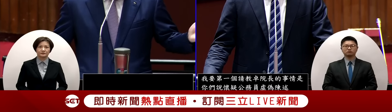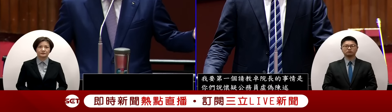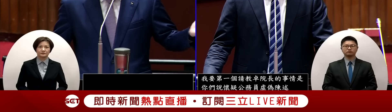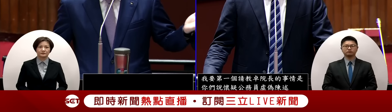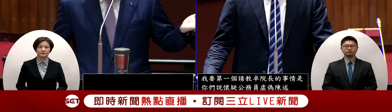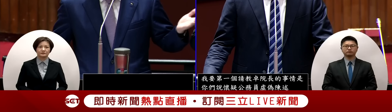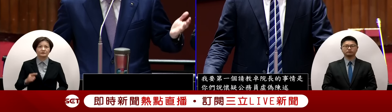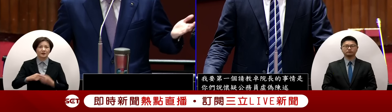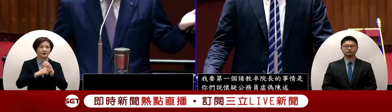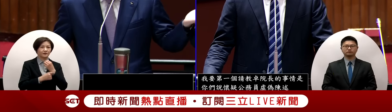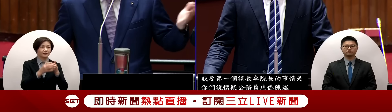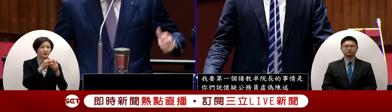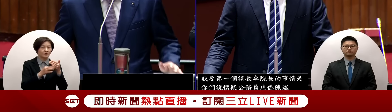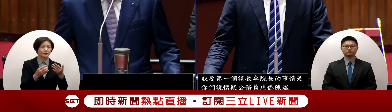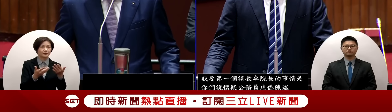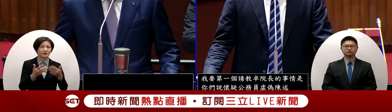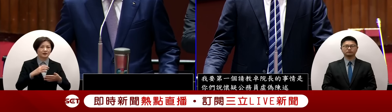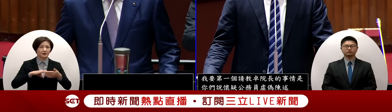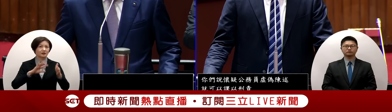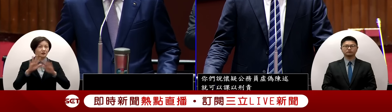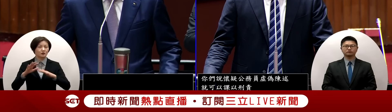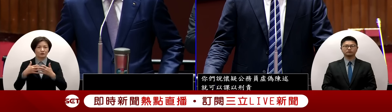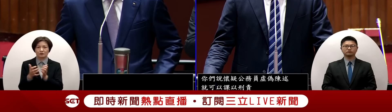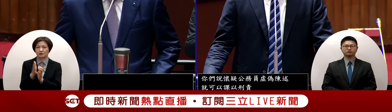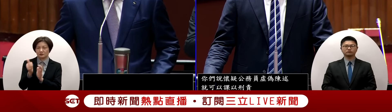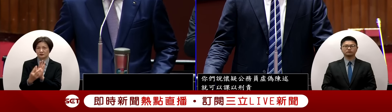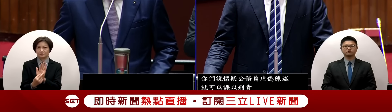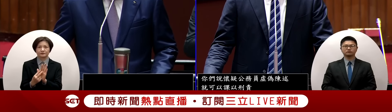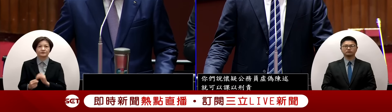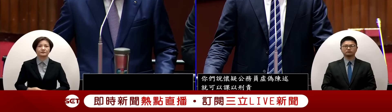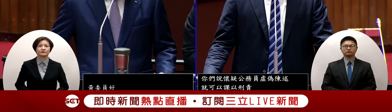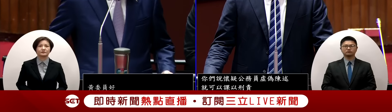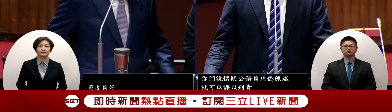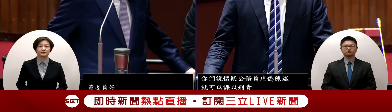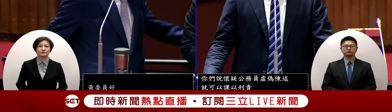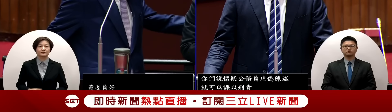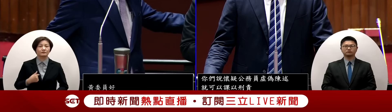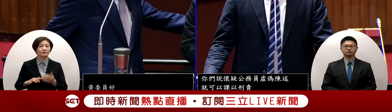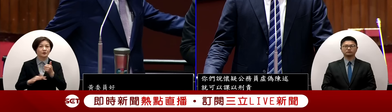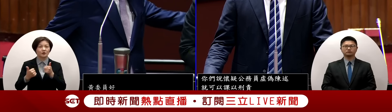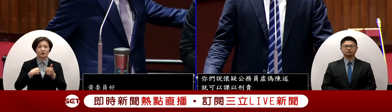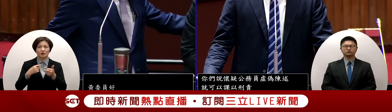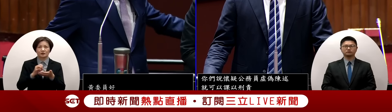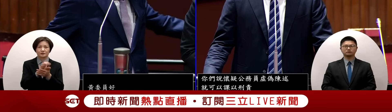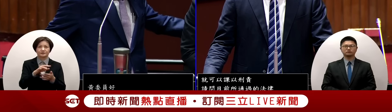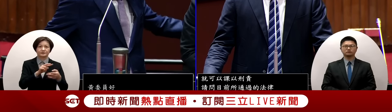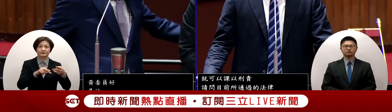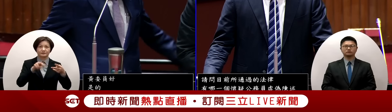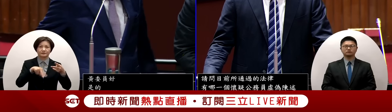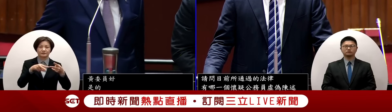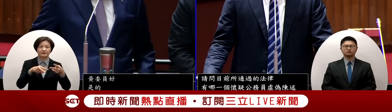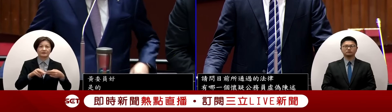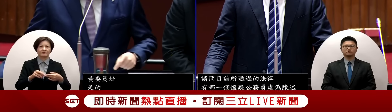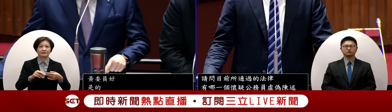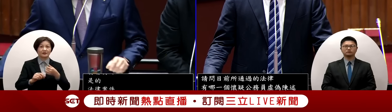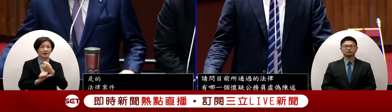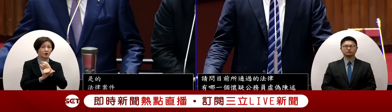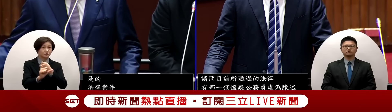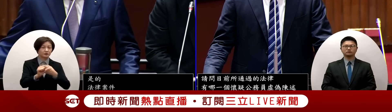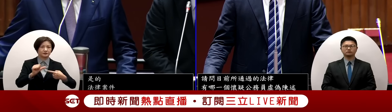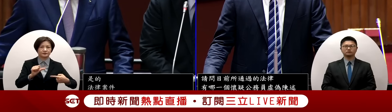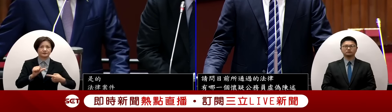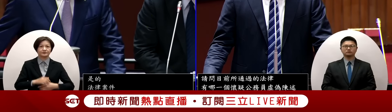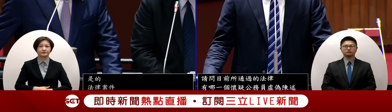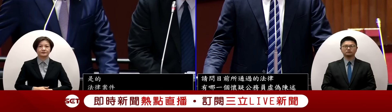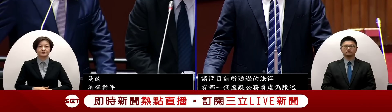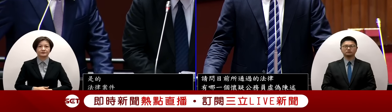法律案件法律内容，我请部长说明。 跟委员报告哈，那个刑法第5章之一哈，那个